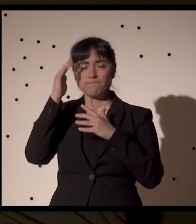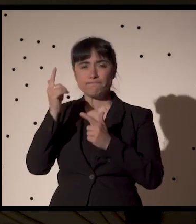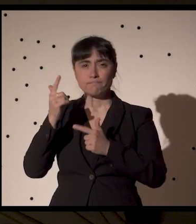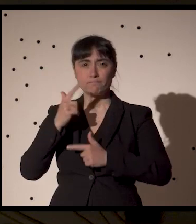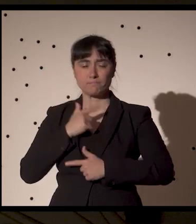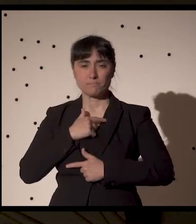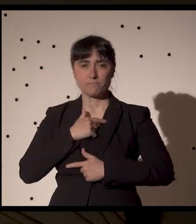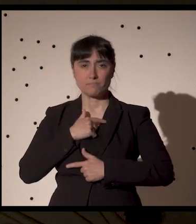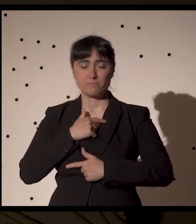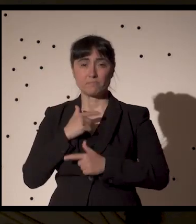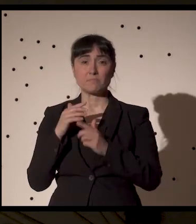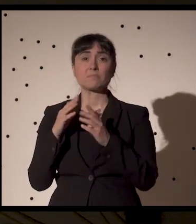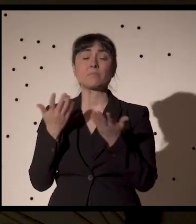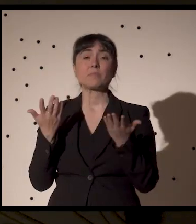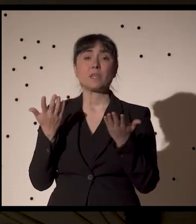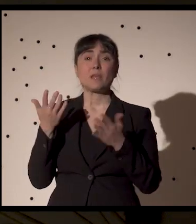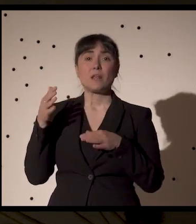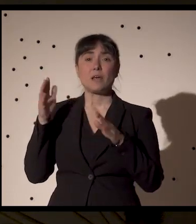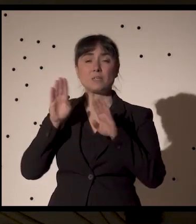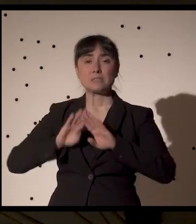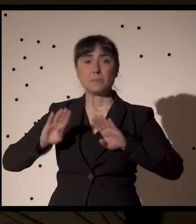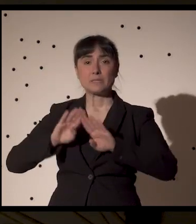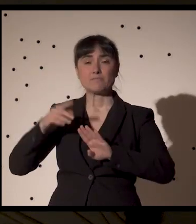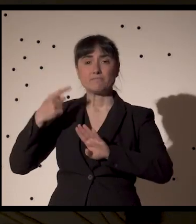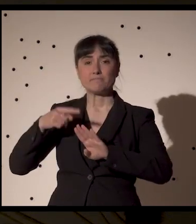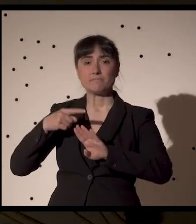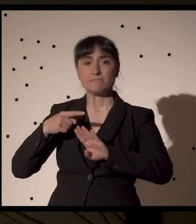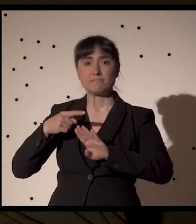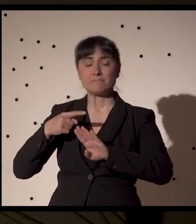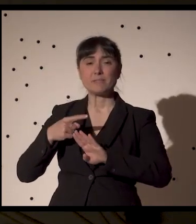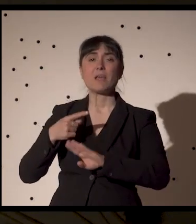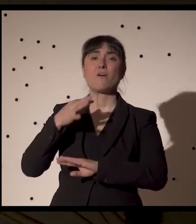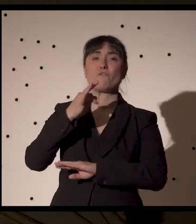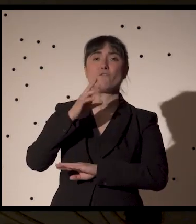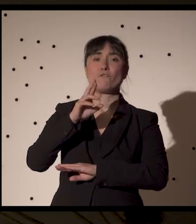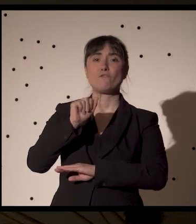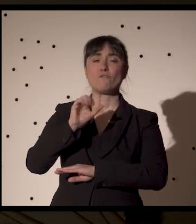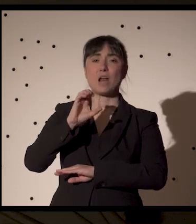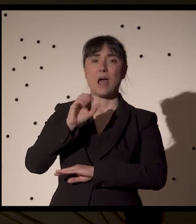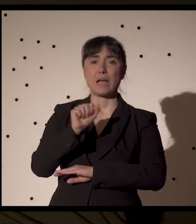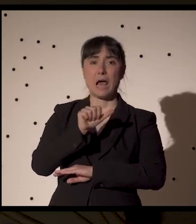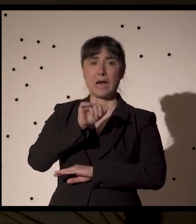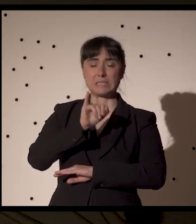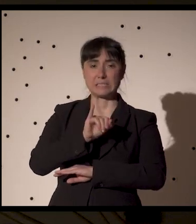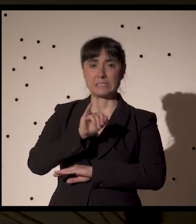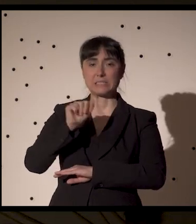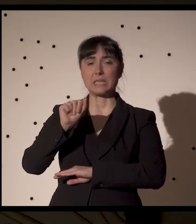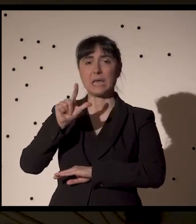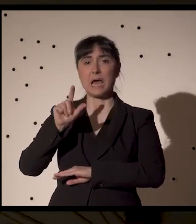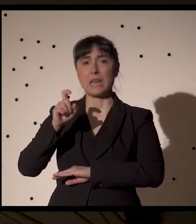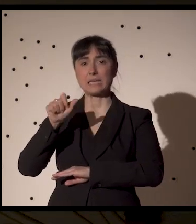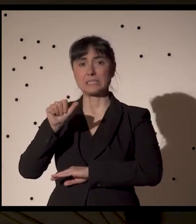è un progetto di Federica Fracassi e Fanni Alexander da tempo Federica